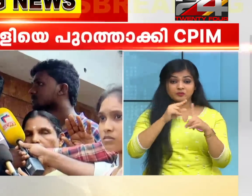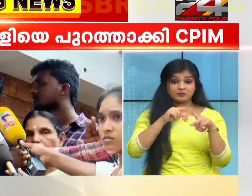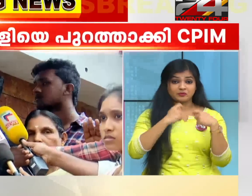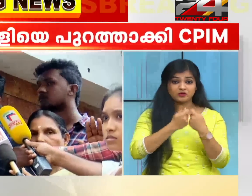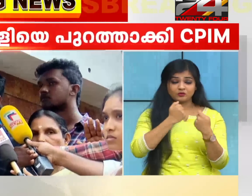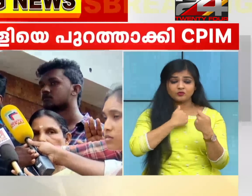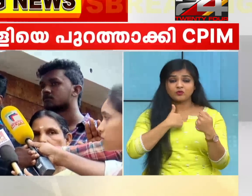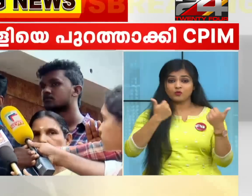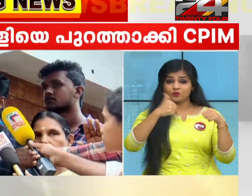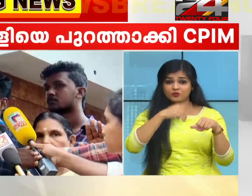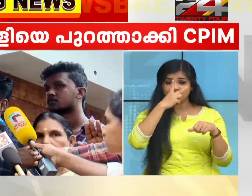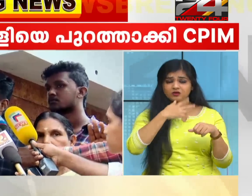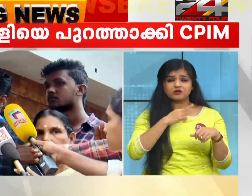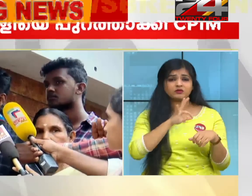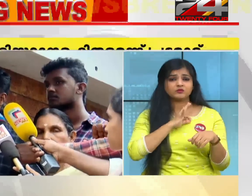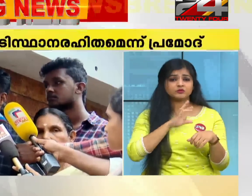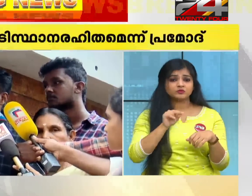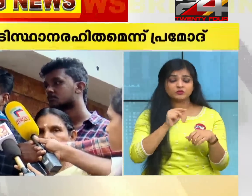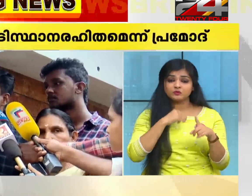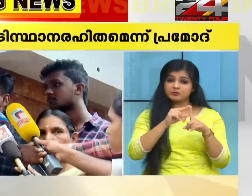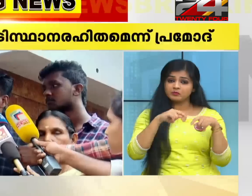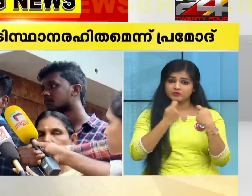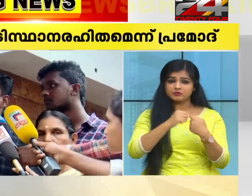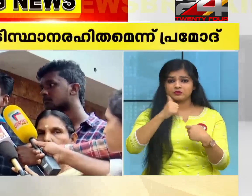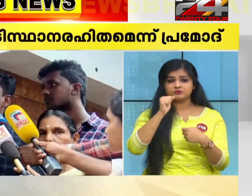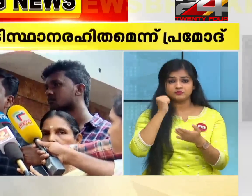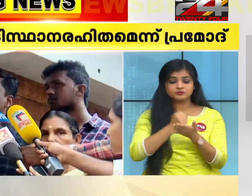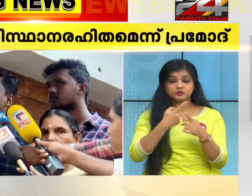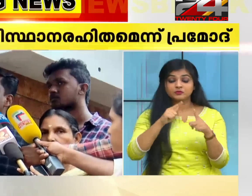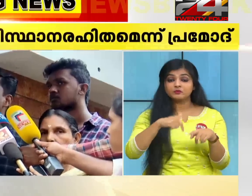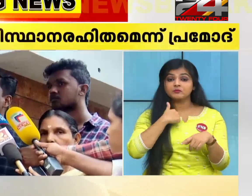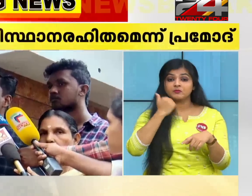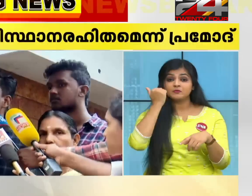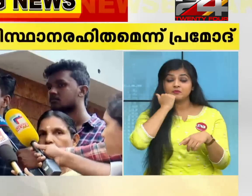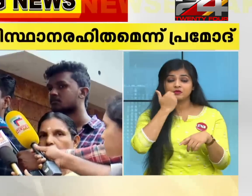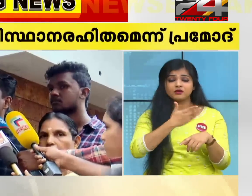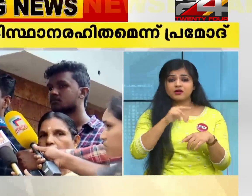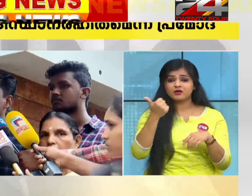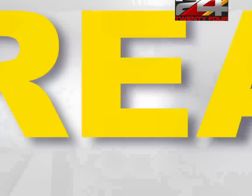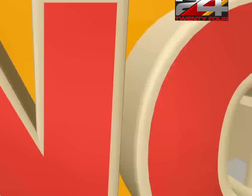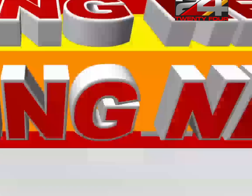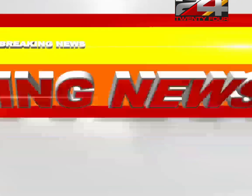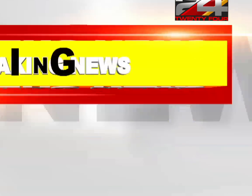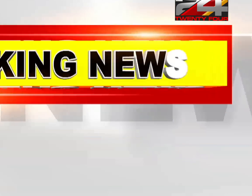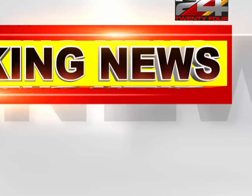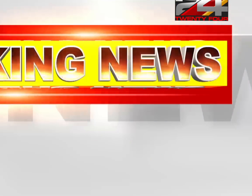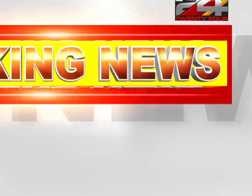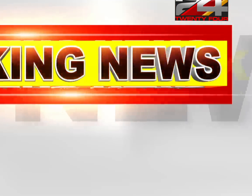ഇഷ്ടമല്ല. എൻ്റെ പ്രസ്ഥാനം തോൽക്കാനും പാടില്ല. പക്ഷെ എന്താണ്, എൻ്റെ അമ്മ ആൾക്കാരെ മുന്നിൽ തല കുനിക്കാൻ പാടില്ല. ഇവിടെ